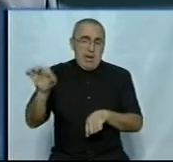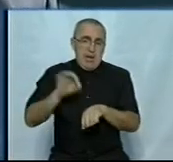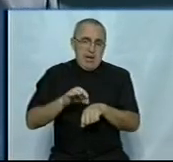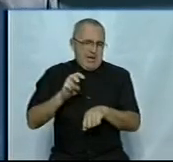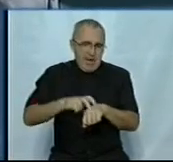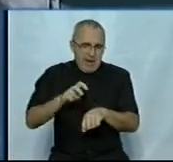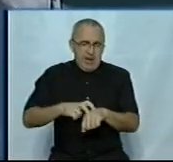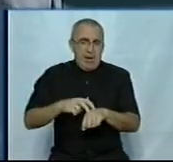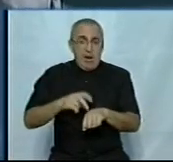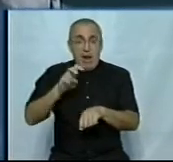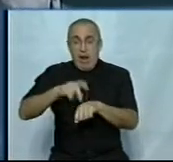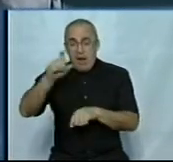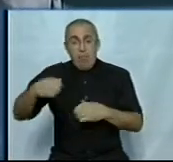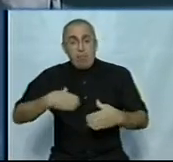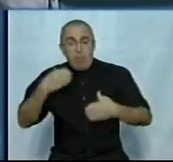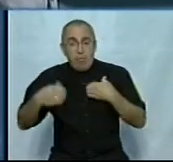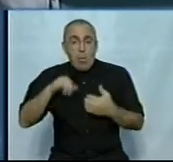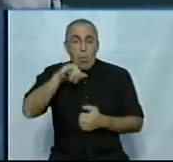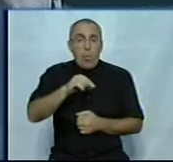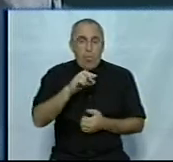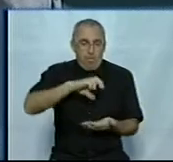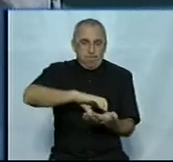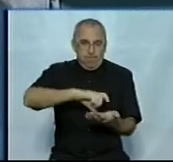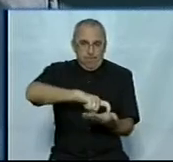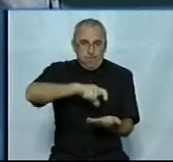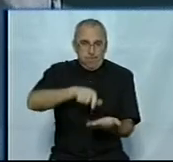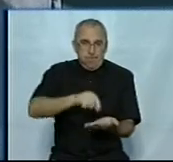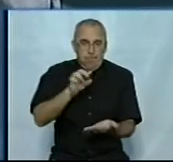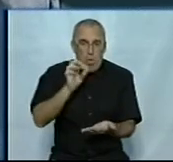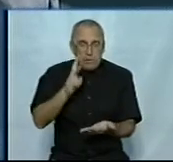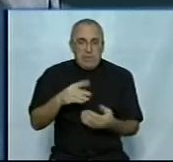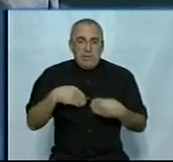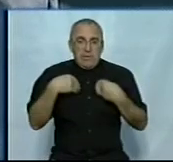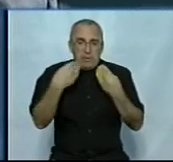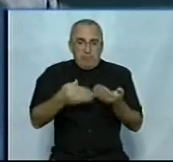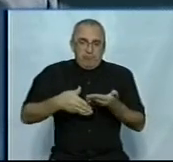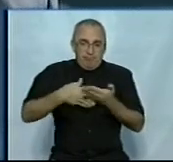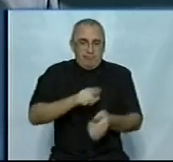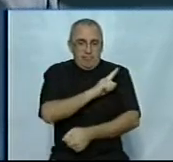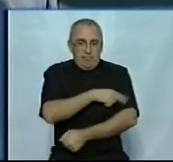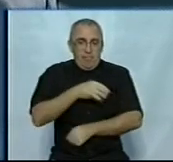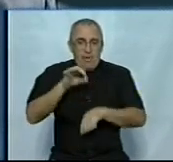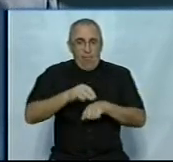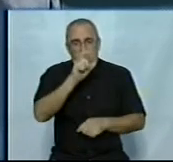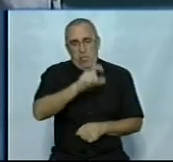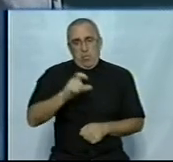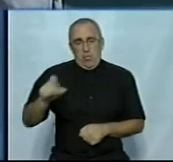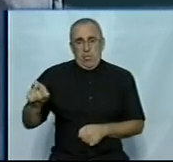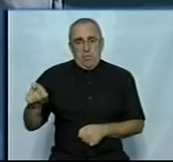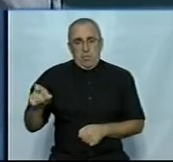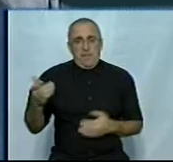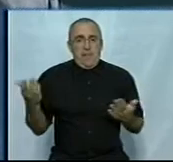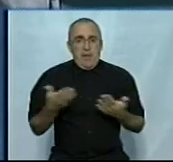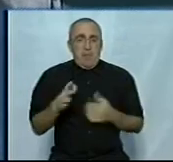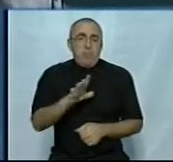Лікарі боялися заходити в бокси і надавати невідкладну медичну допомогу хворим людям,